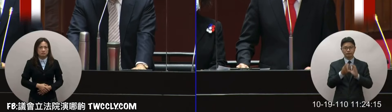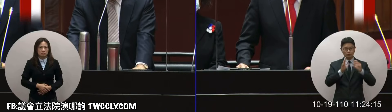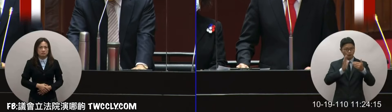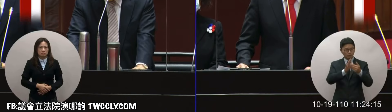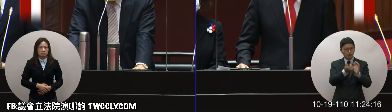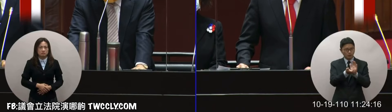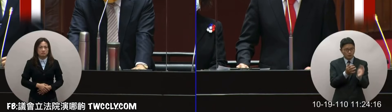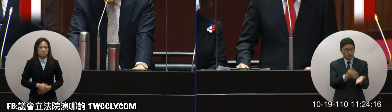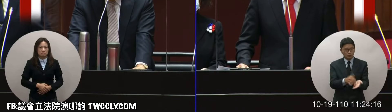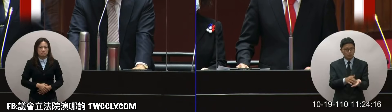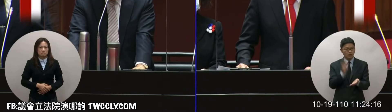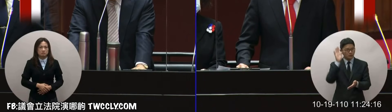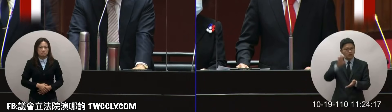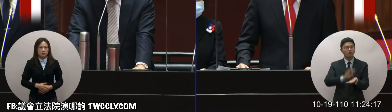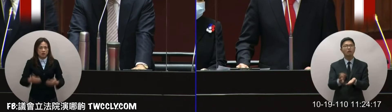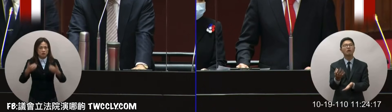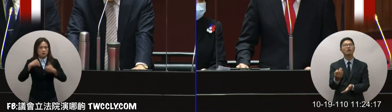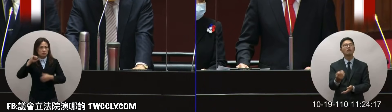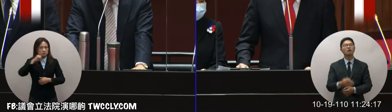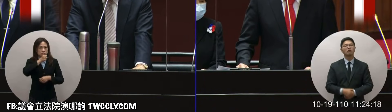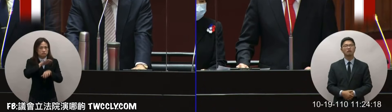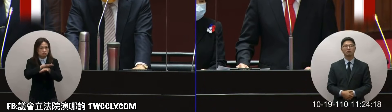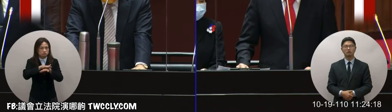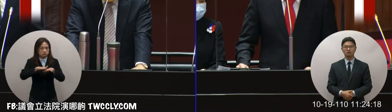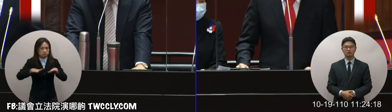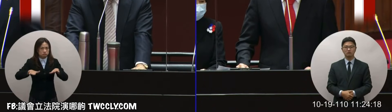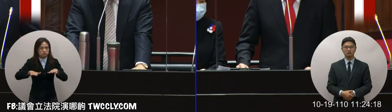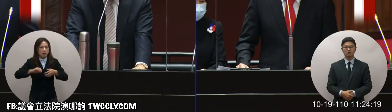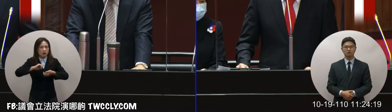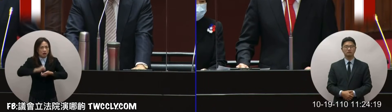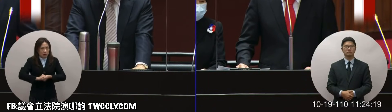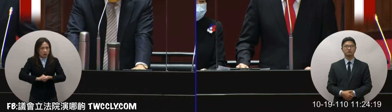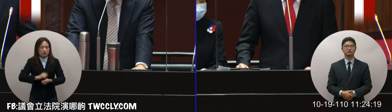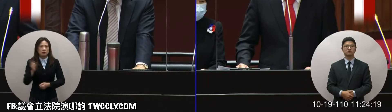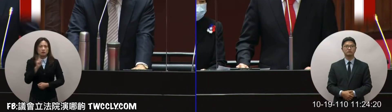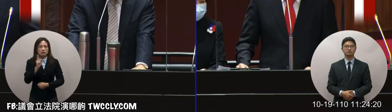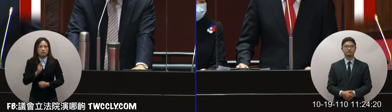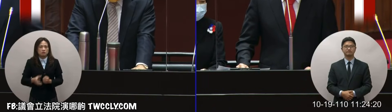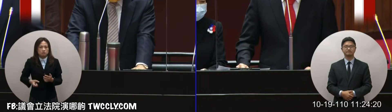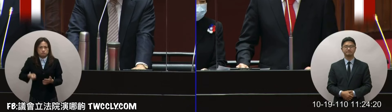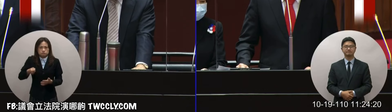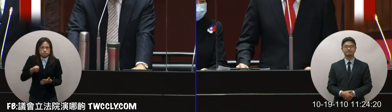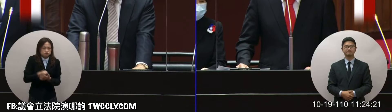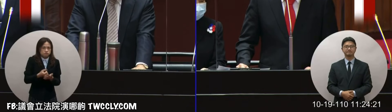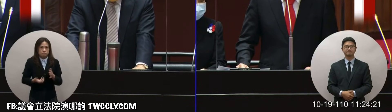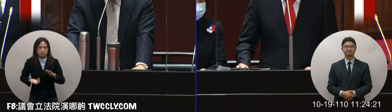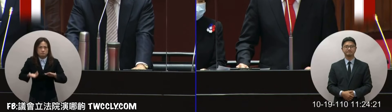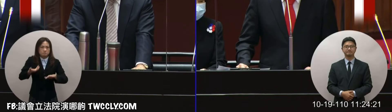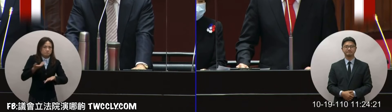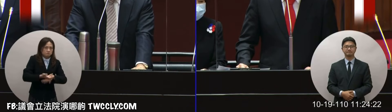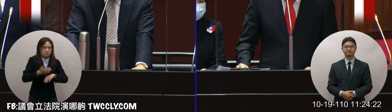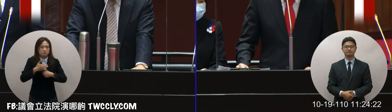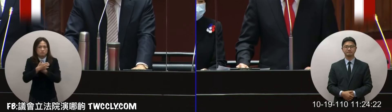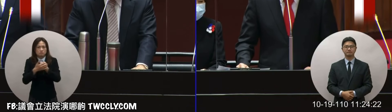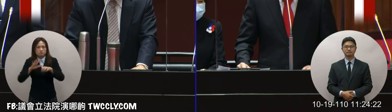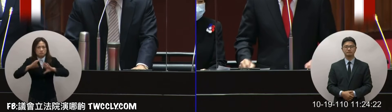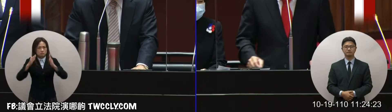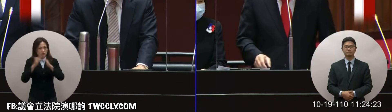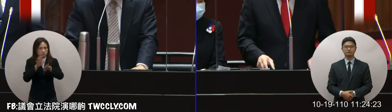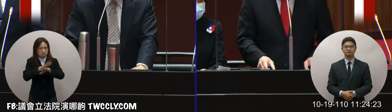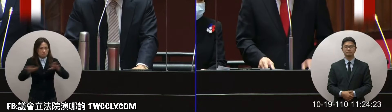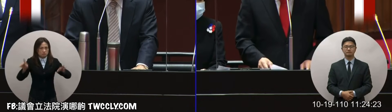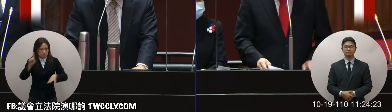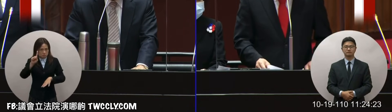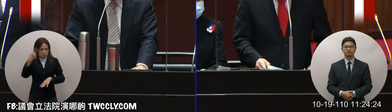们对台湾的安全绝对用尽全力，绝对保护国家安全为第